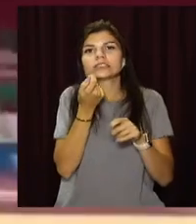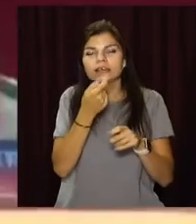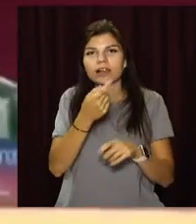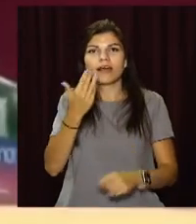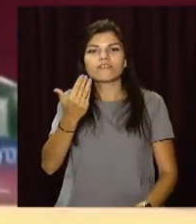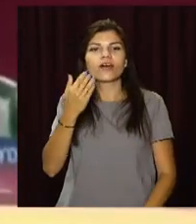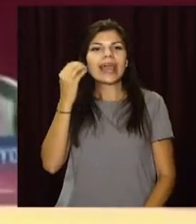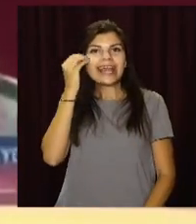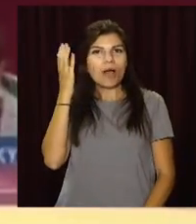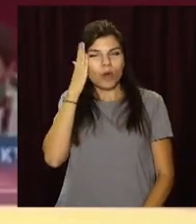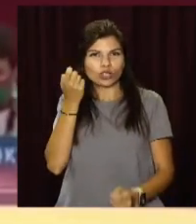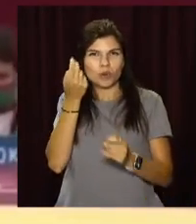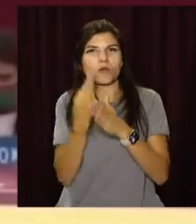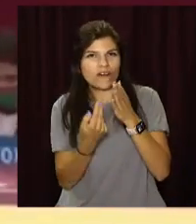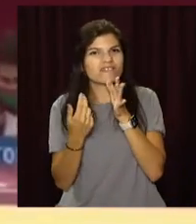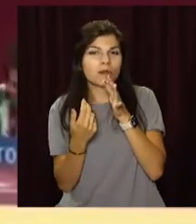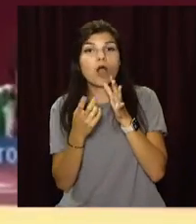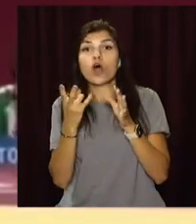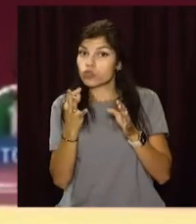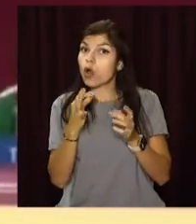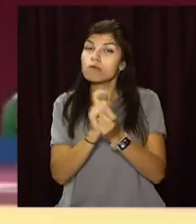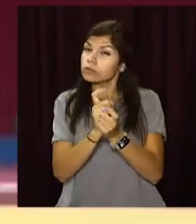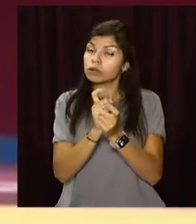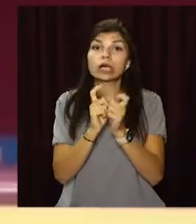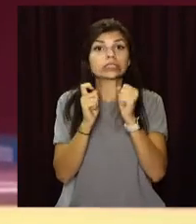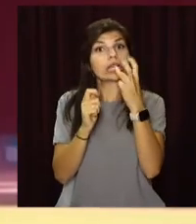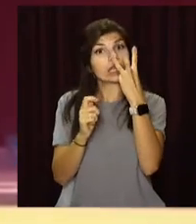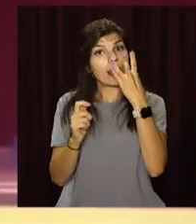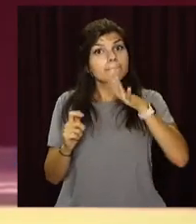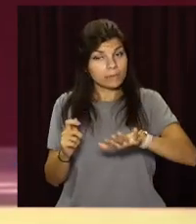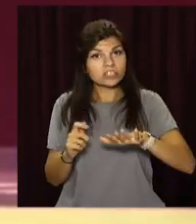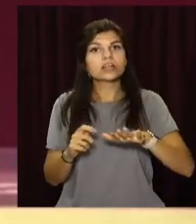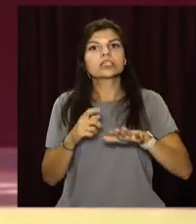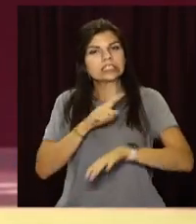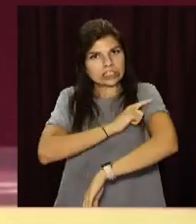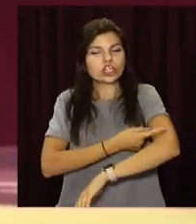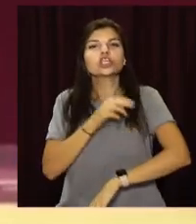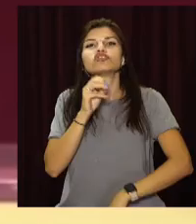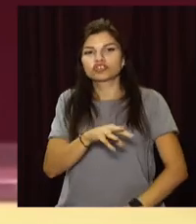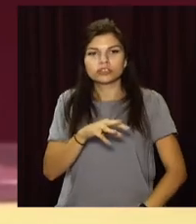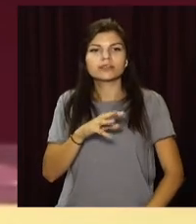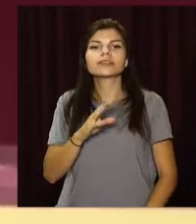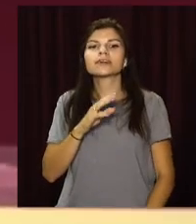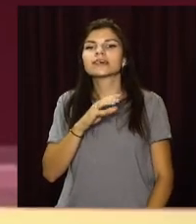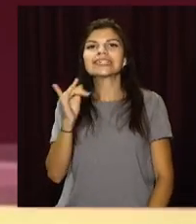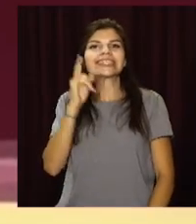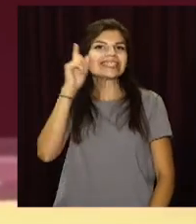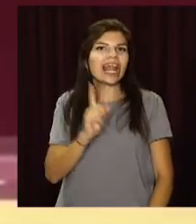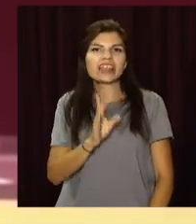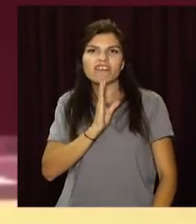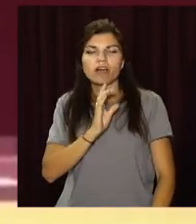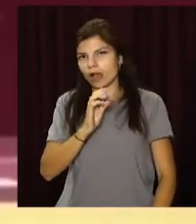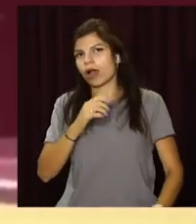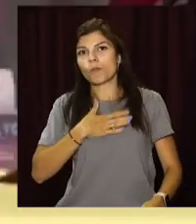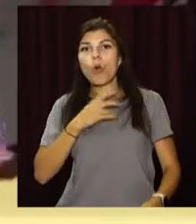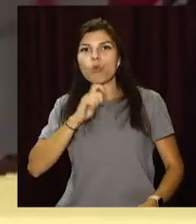Фуні Тонакі. Але в поєдинку за третє місце Білодід виявилася сильнішою за Ширі Рішоні з Ізраїлю.